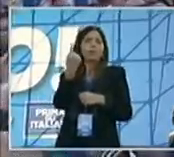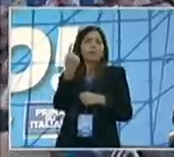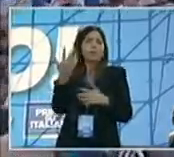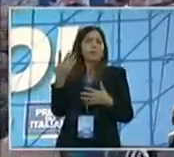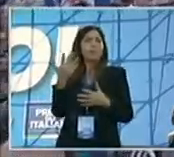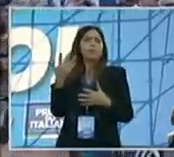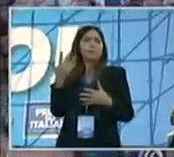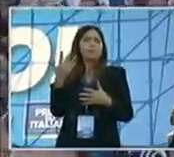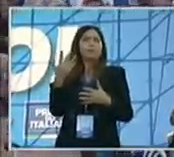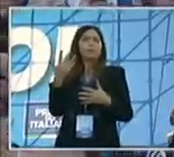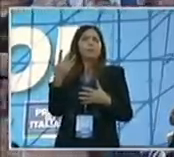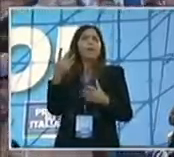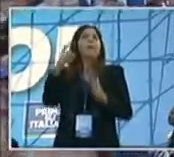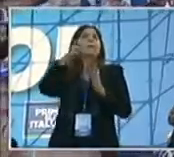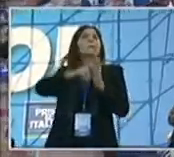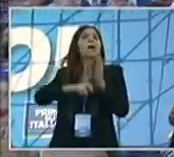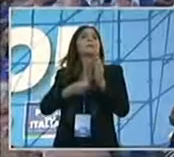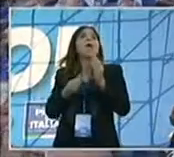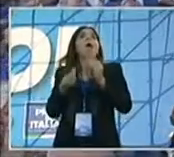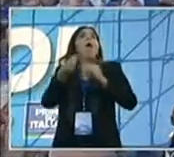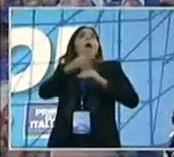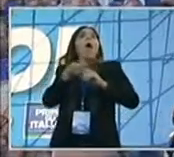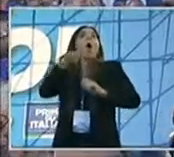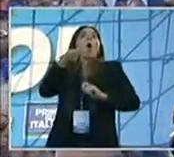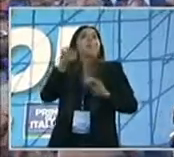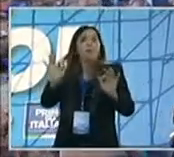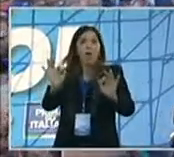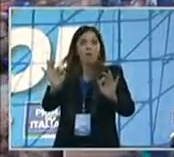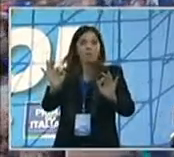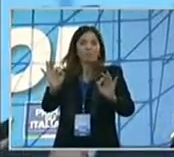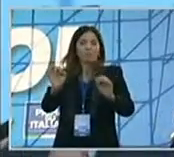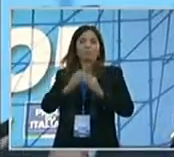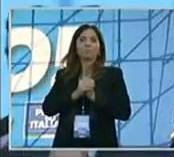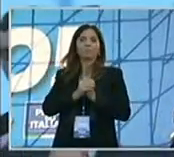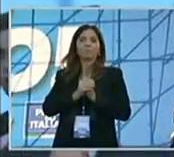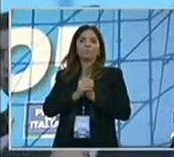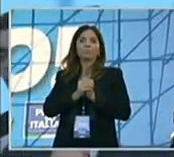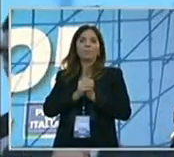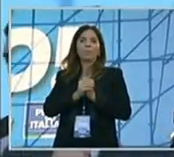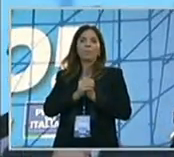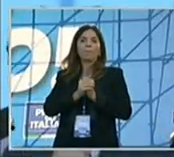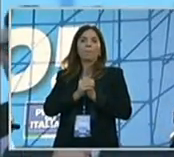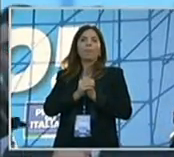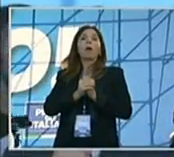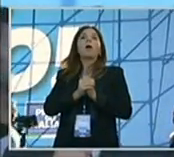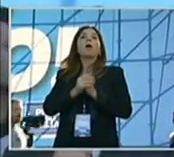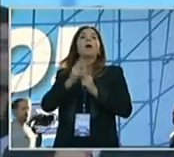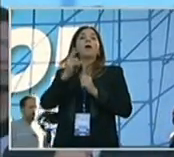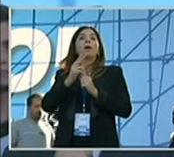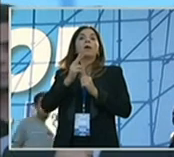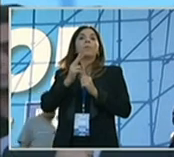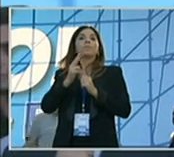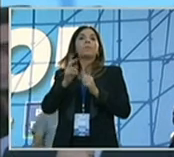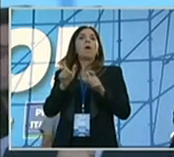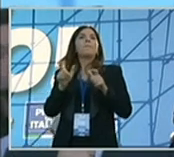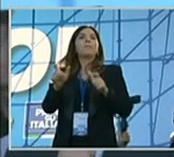non aumentare le tasse. Siamo stati noi i soli ad abbassare davvero la pressione